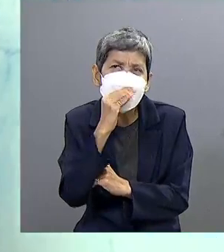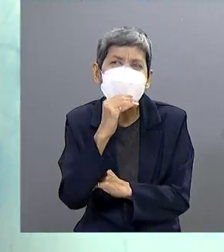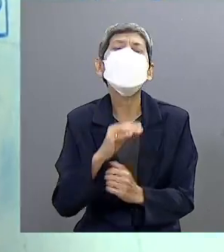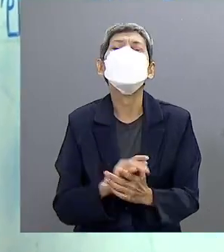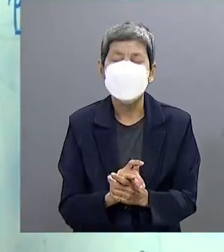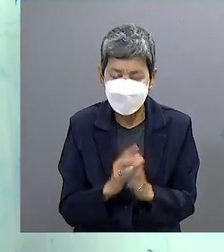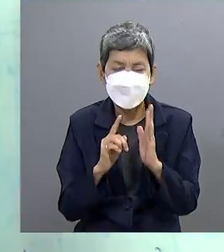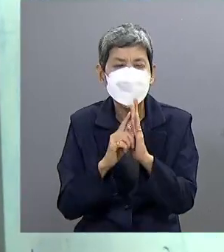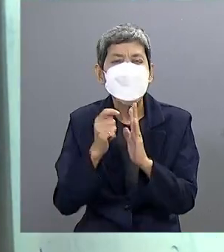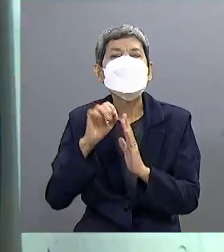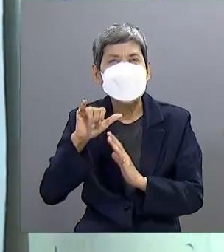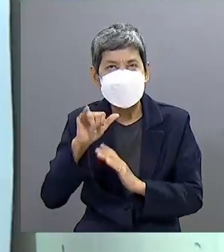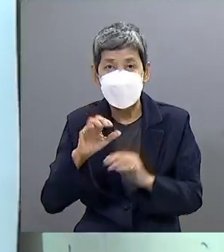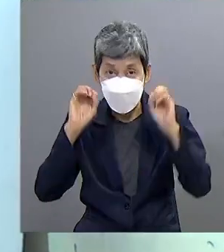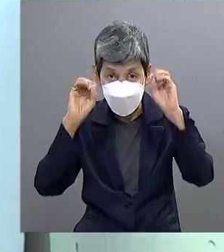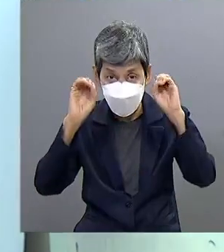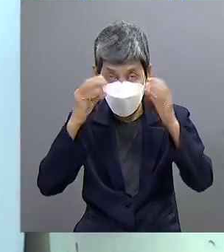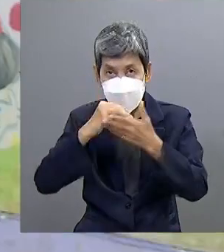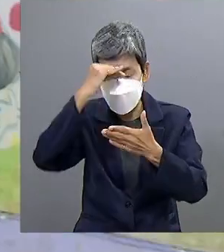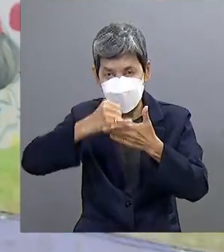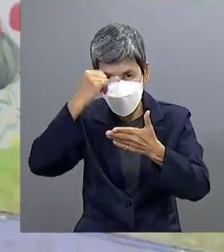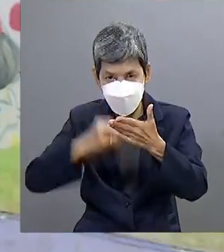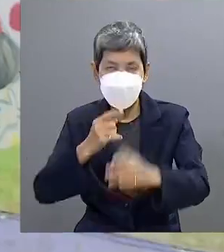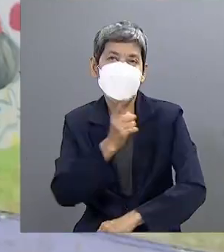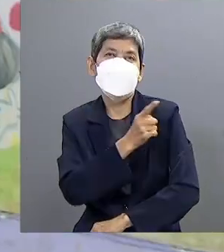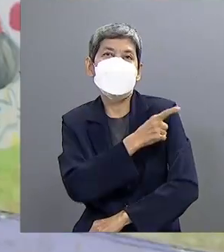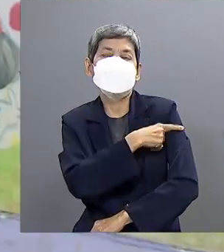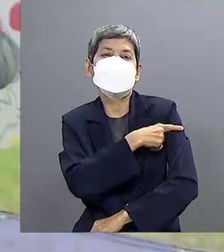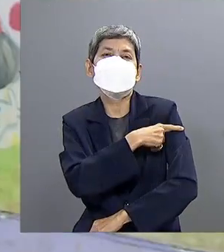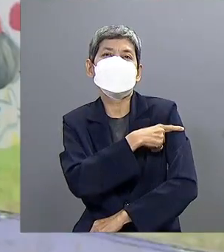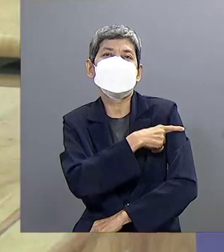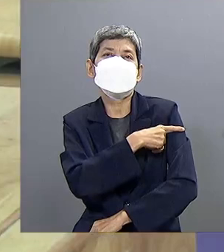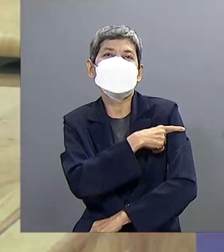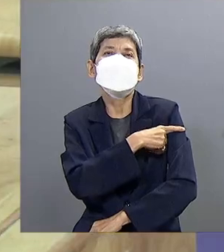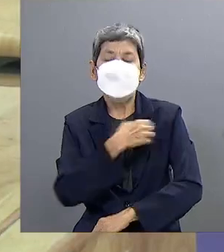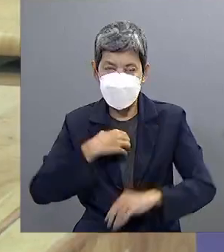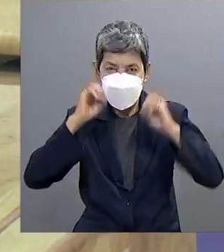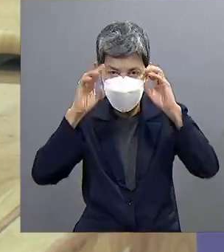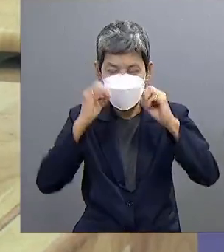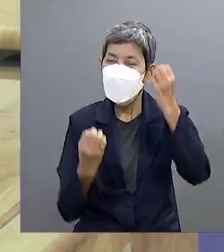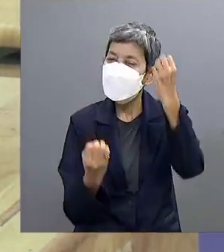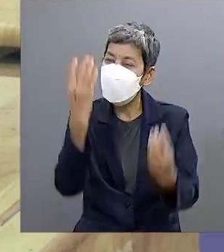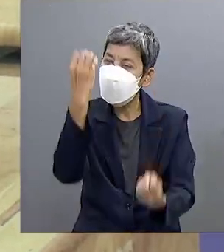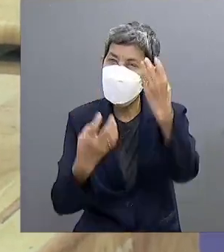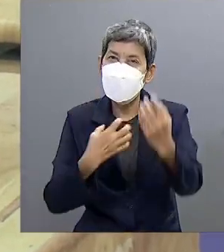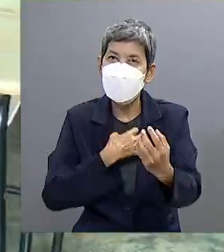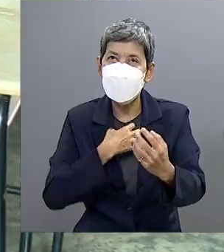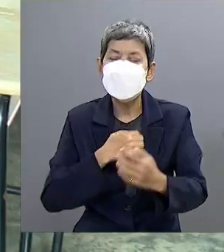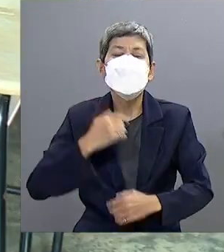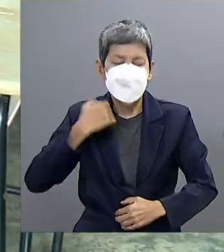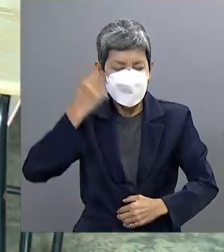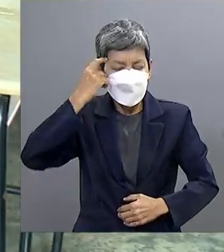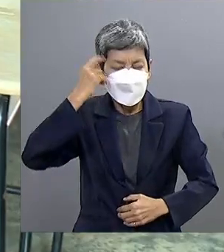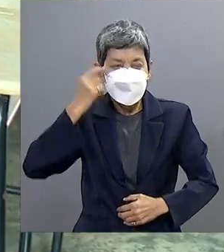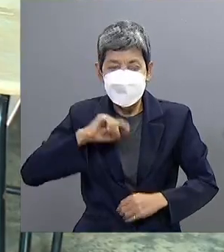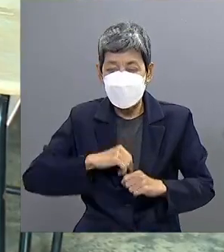yeah. ครูเอเรียนจบระดับชั้นปริญญาตรีแต่เลือกที่จะเป็นครูในป่าทั้งที่รู้อยู่แล้วว่าพื้นที่ทำงานเต็ม